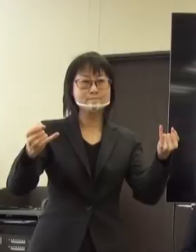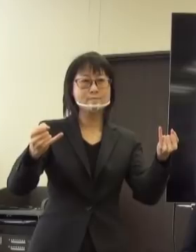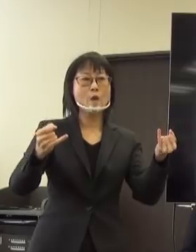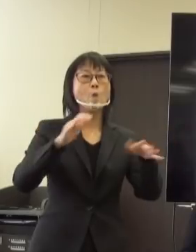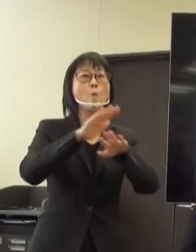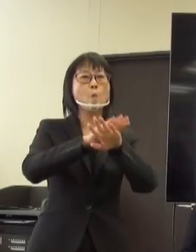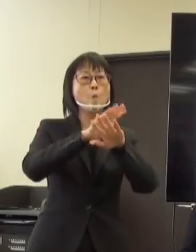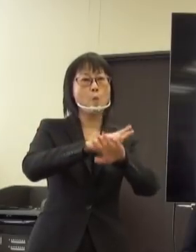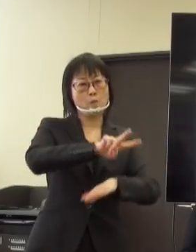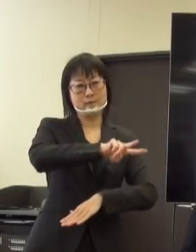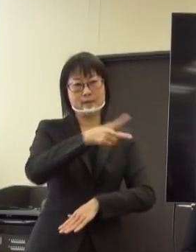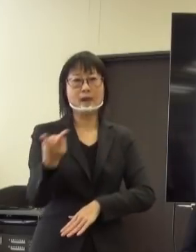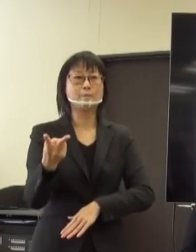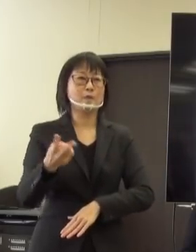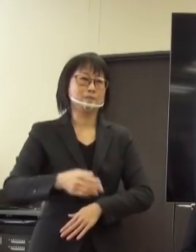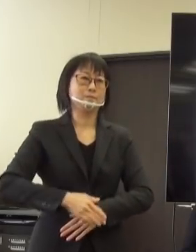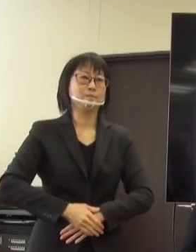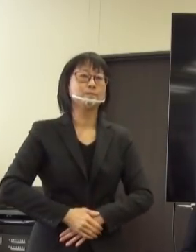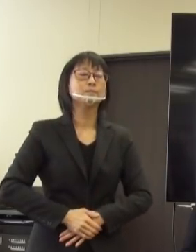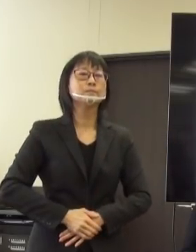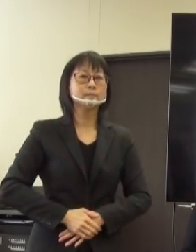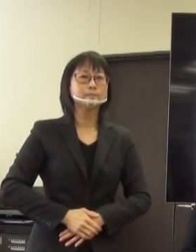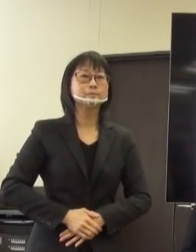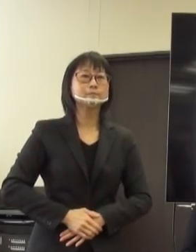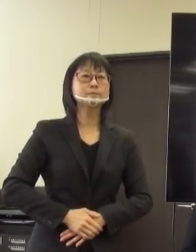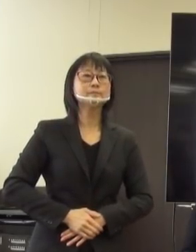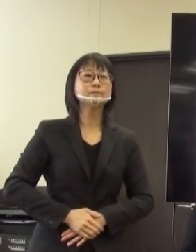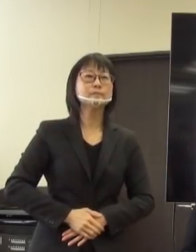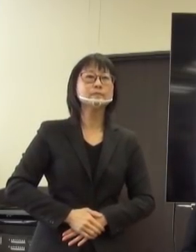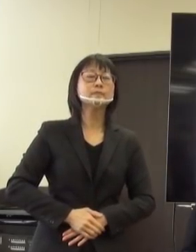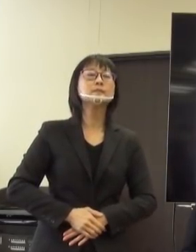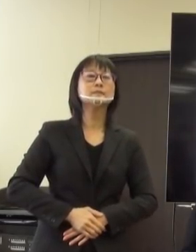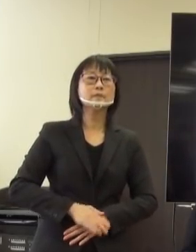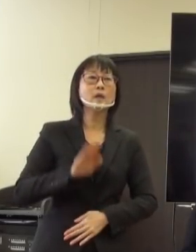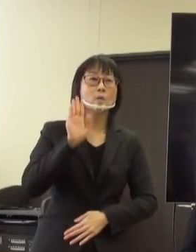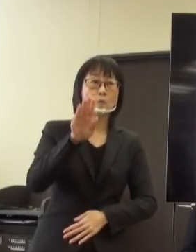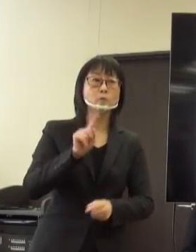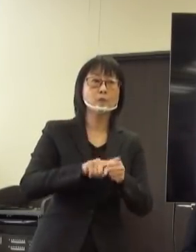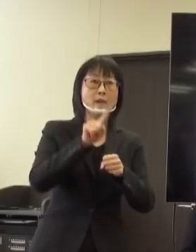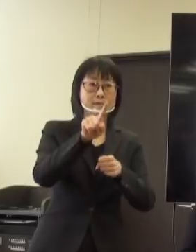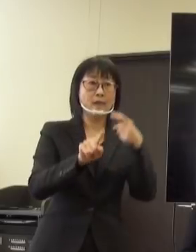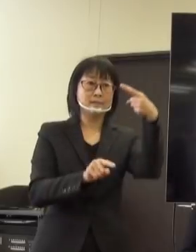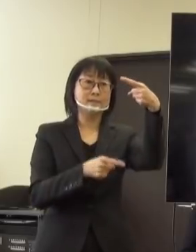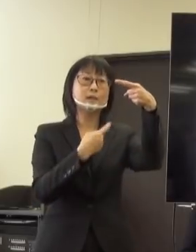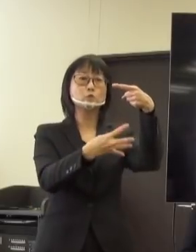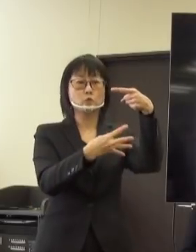日、仕事始めの日にですね、福島市では、商工会議所と